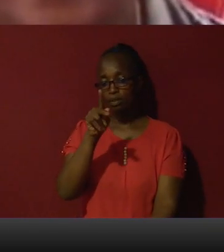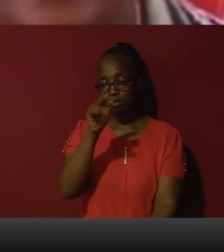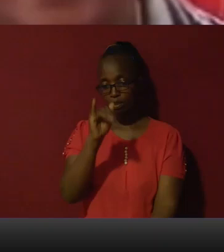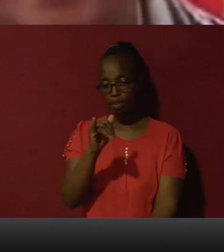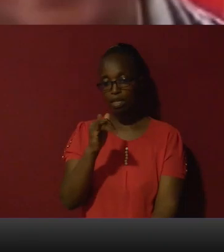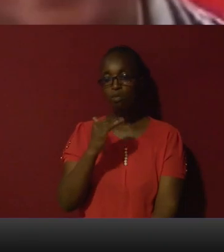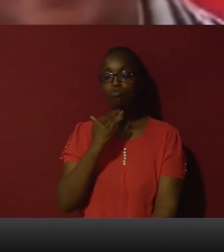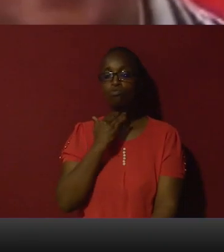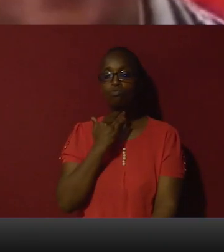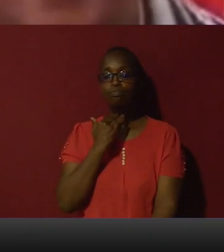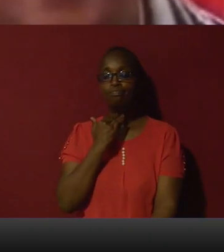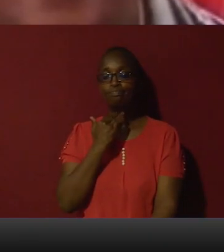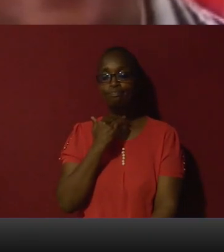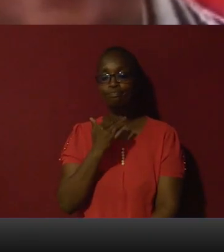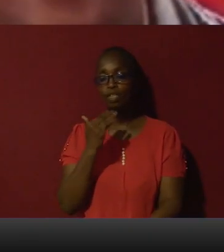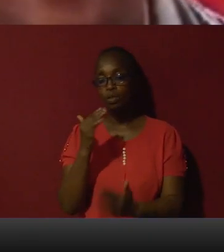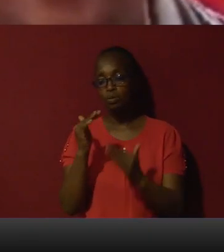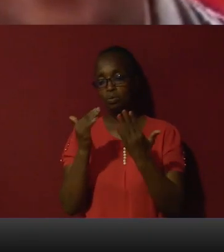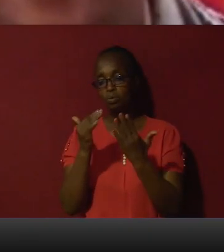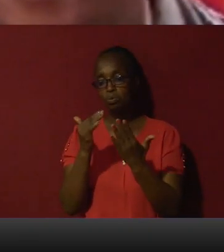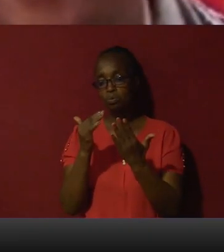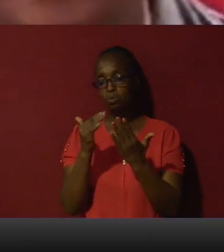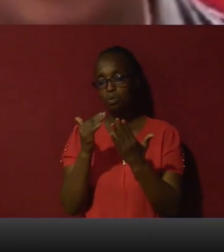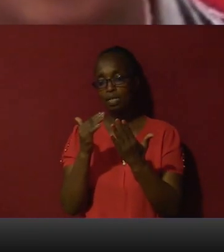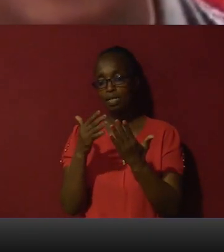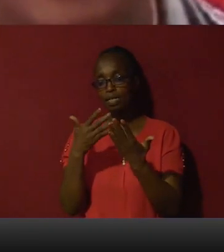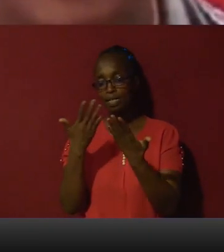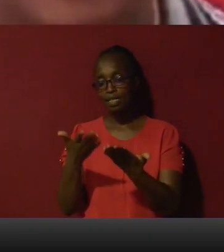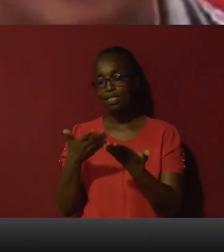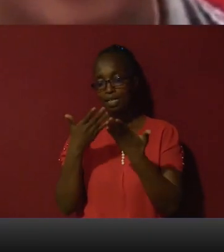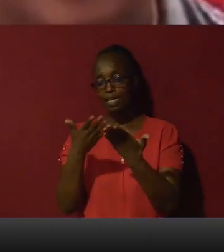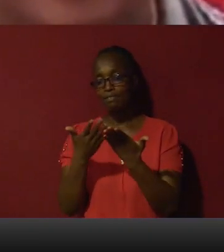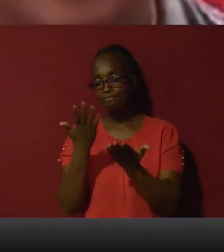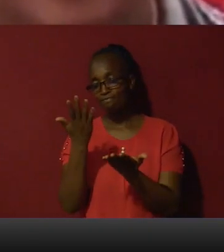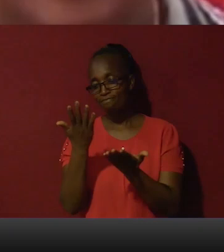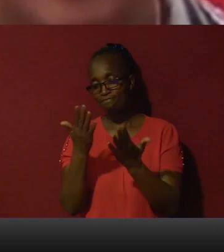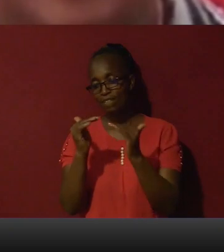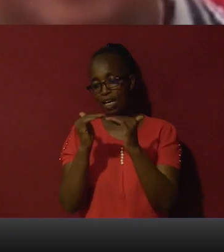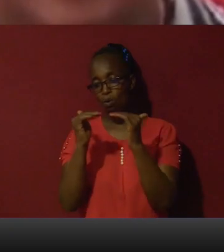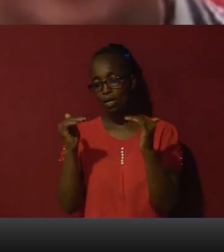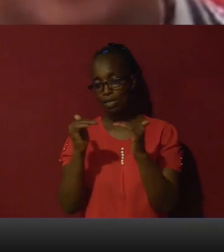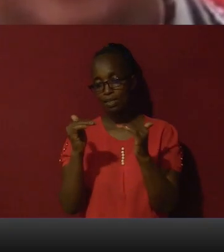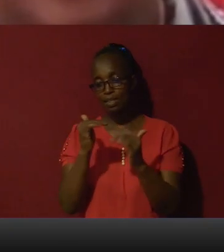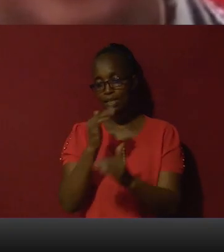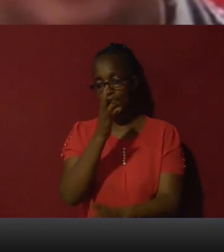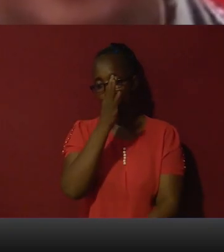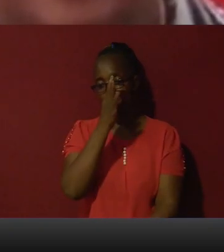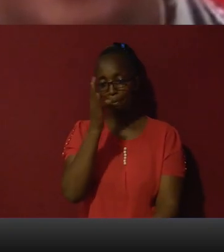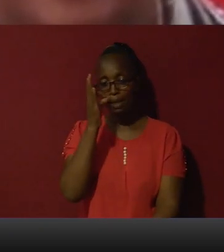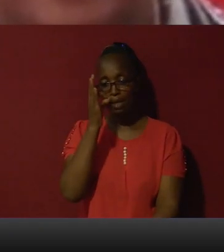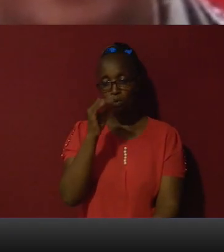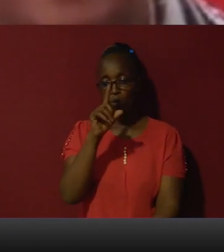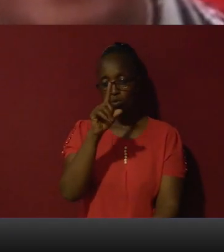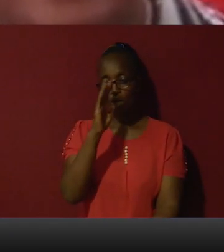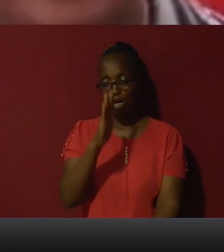and alikuwa anaitwa Mwai Kibaki. Mwai Kibaki alitoa Kenya pahali pabaya sana, alikuwa mtu akuwa